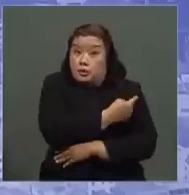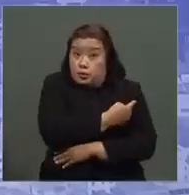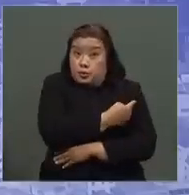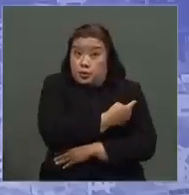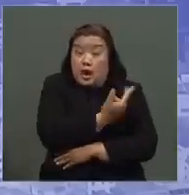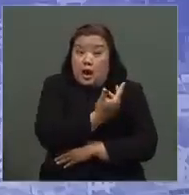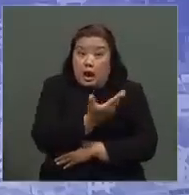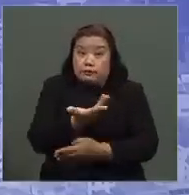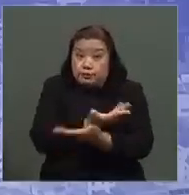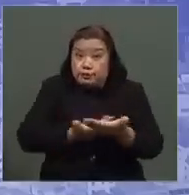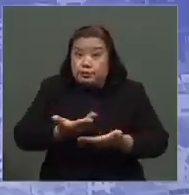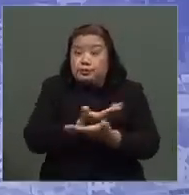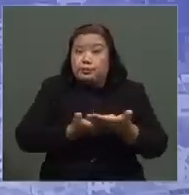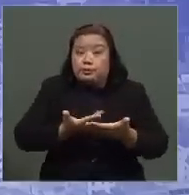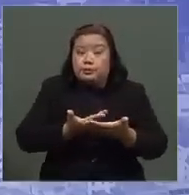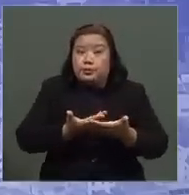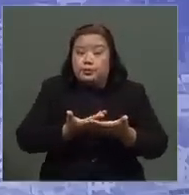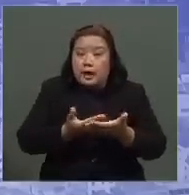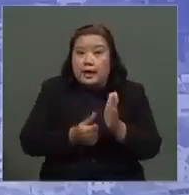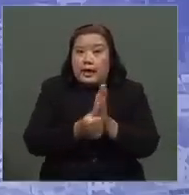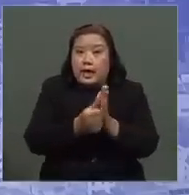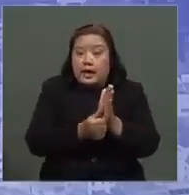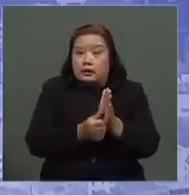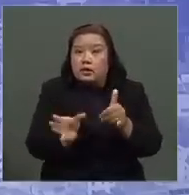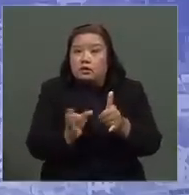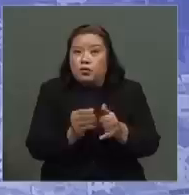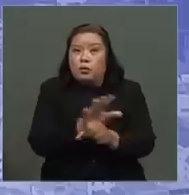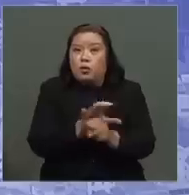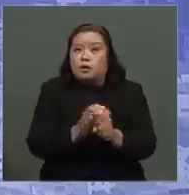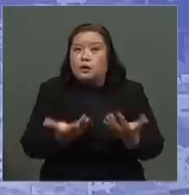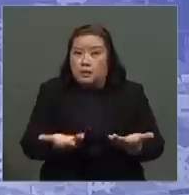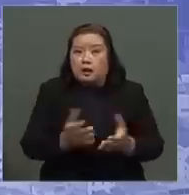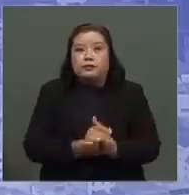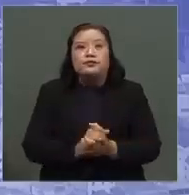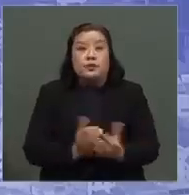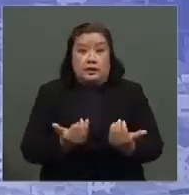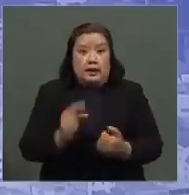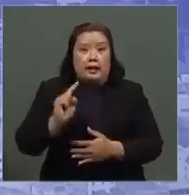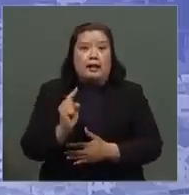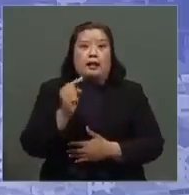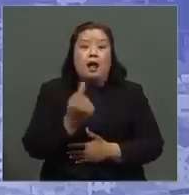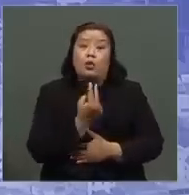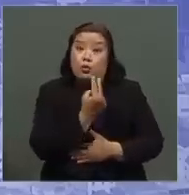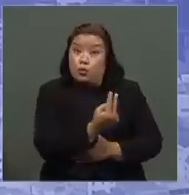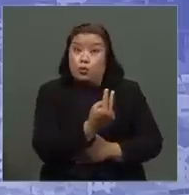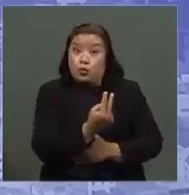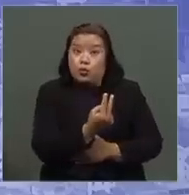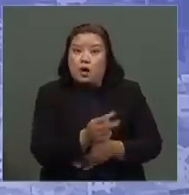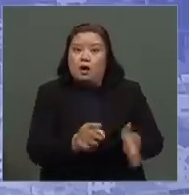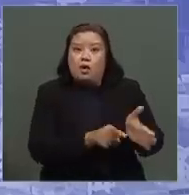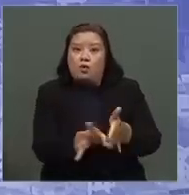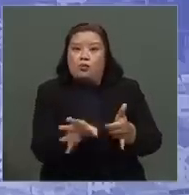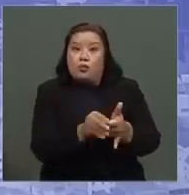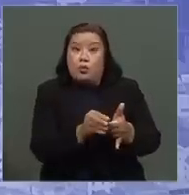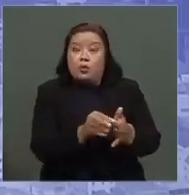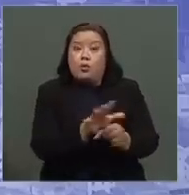ข้องที่จะจัดการสถานการณ์เหล่านี้อย่างไรนะคะไปติดตามที่สถานการณ์ตัวเลขรายงานผู้